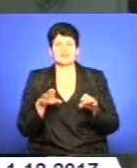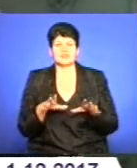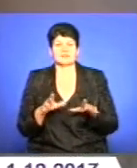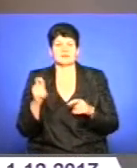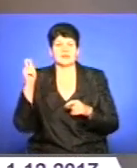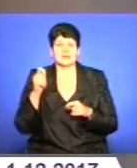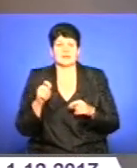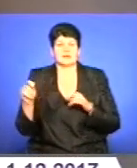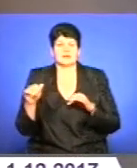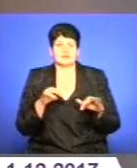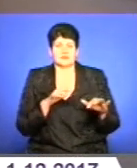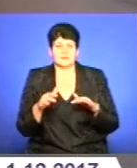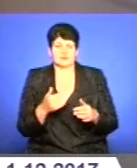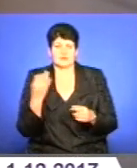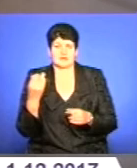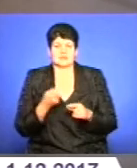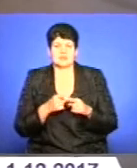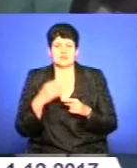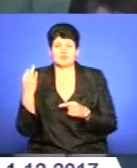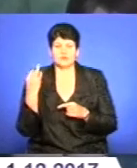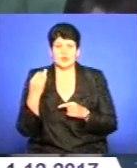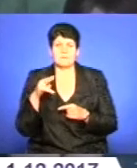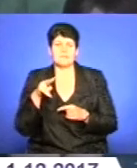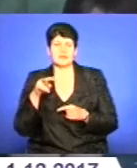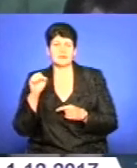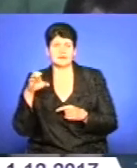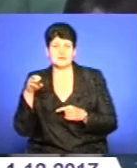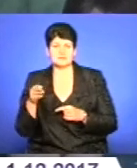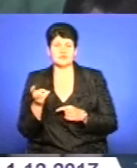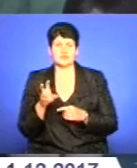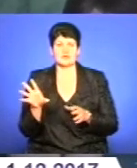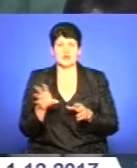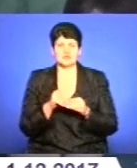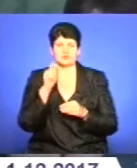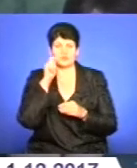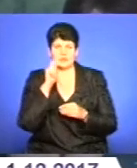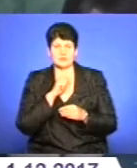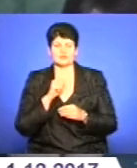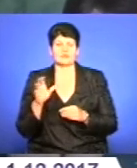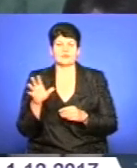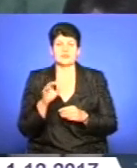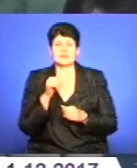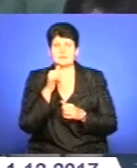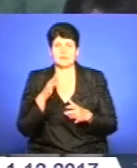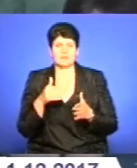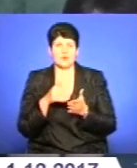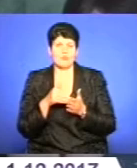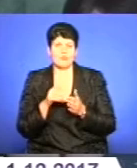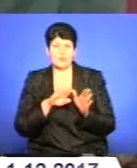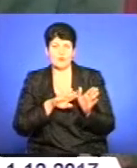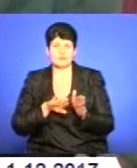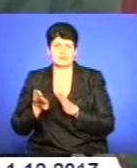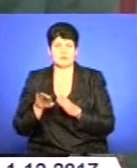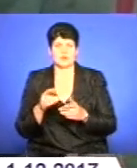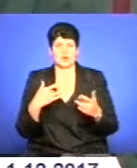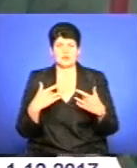цікавиться історією січових стрільців. Каже, що пласт пройшов разом з Україною всі етапи національно-визвольної боротьби, тому не міг пропустити концерт.